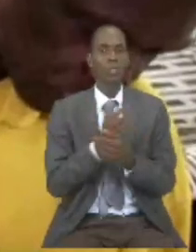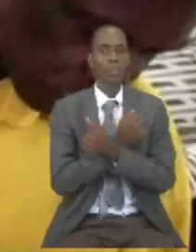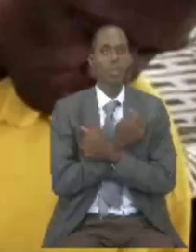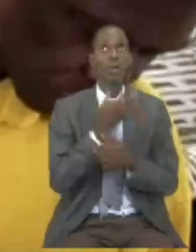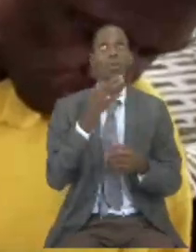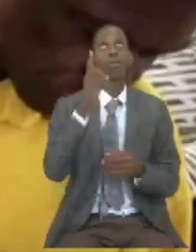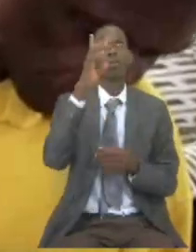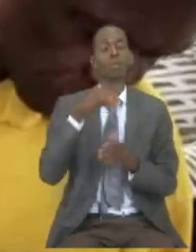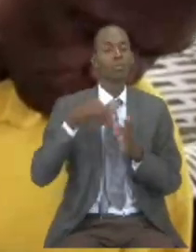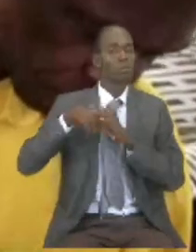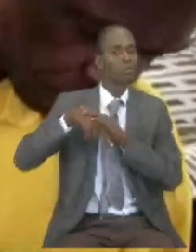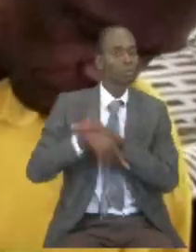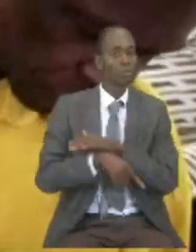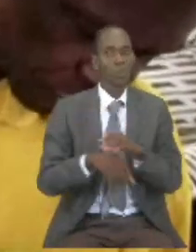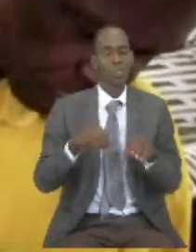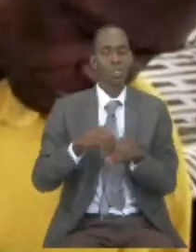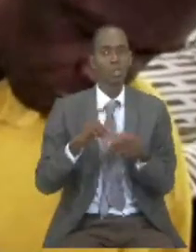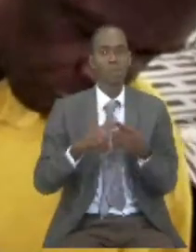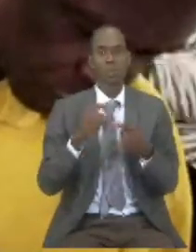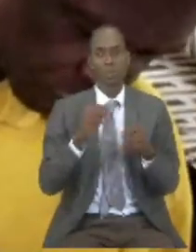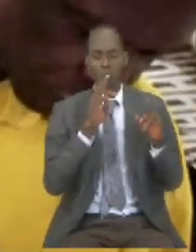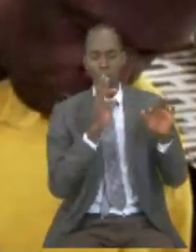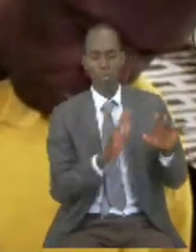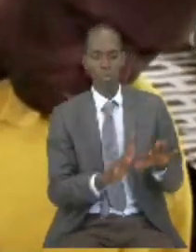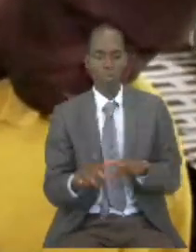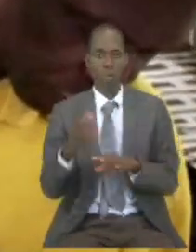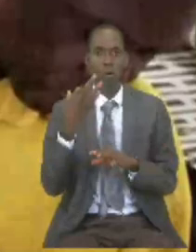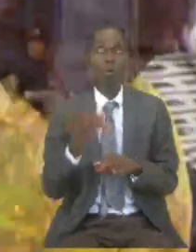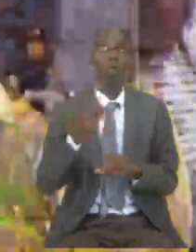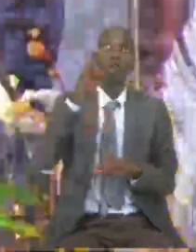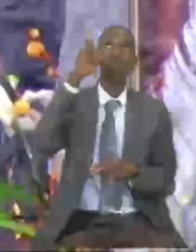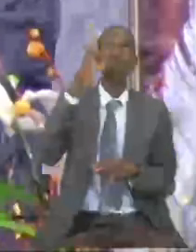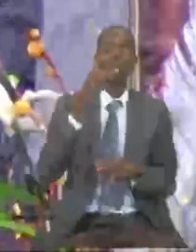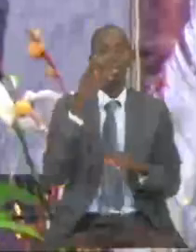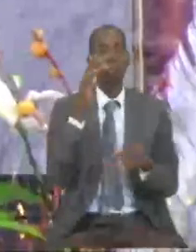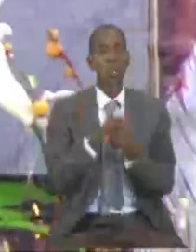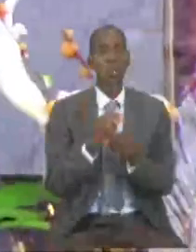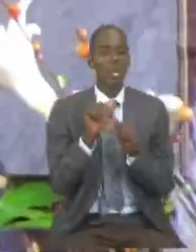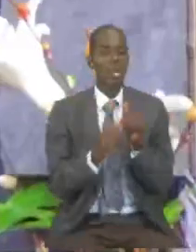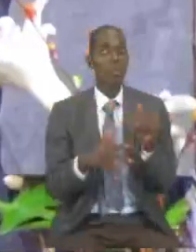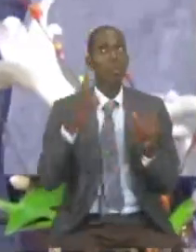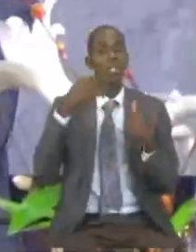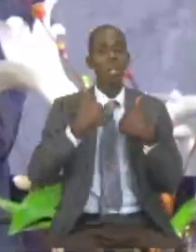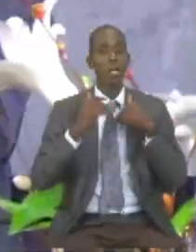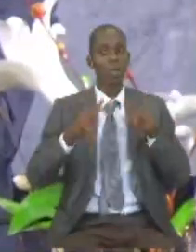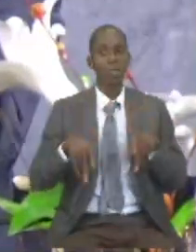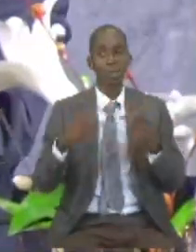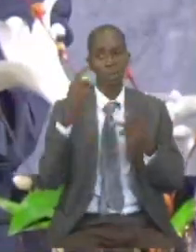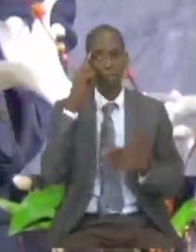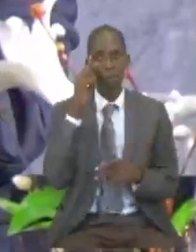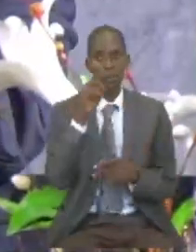vous vous enracinez dans l'océan de ses promesses, comme